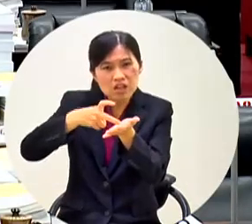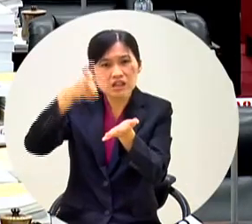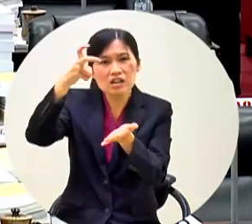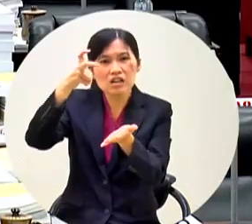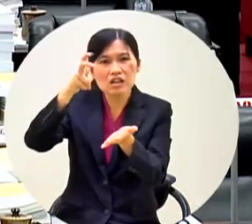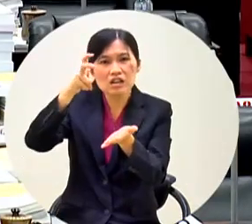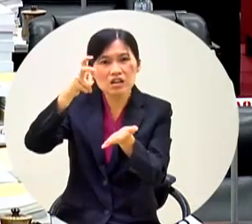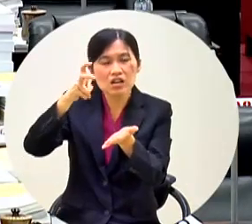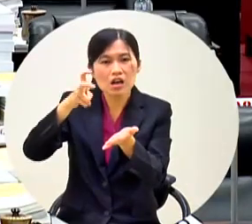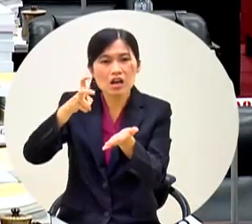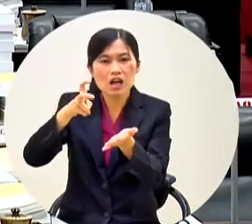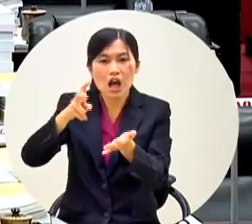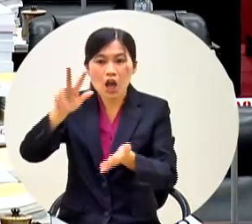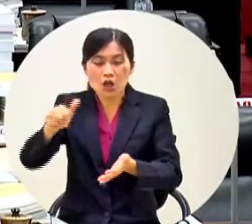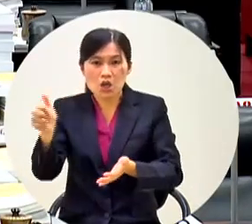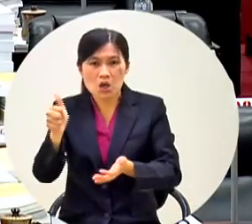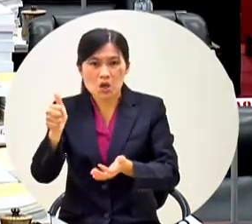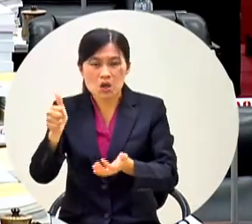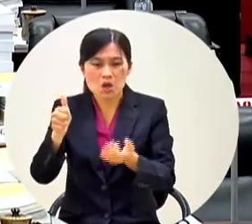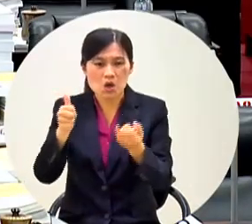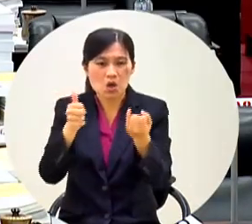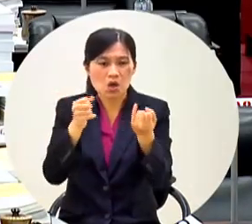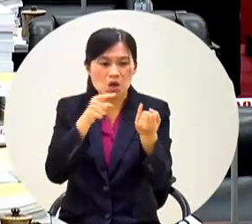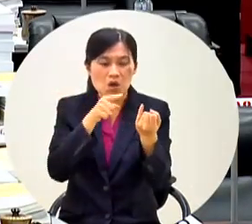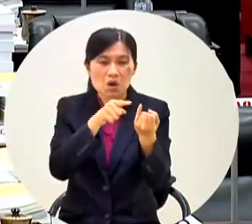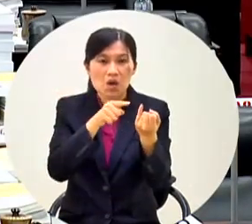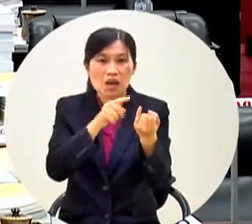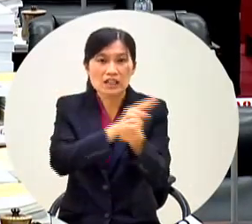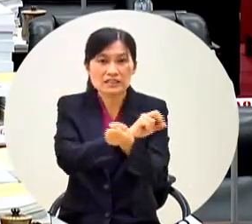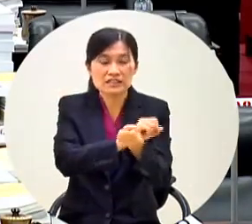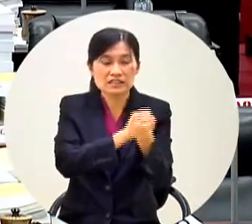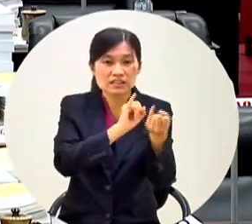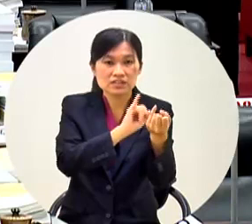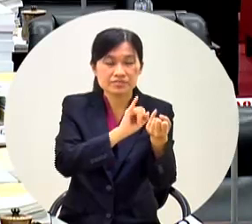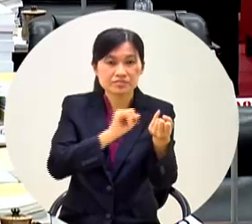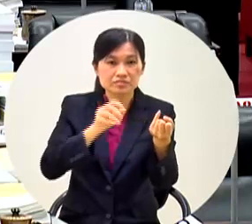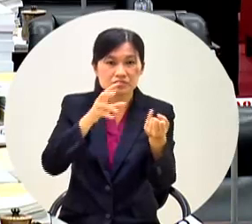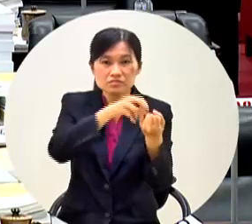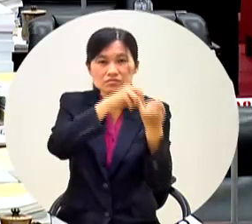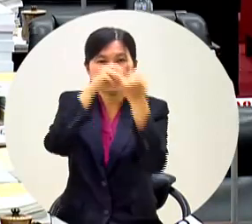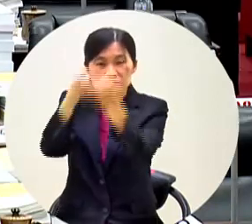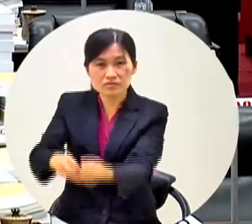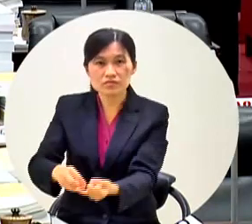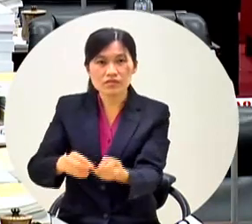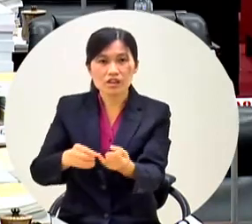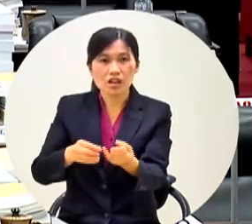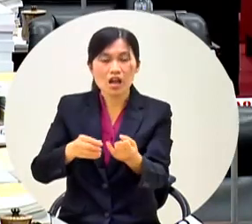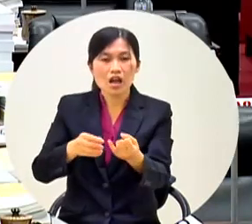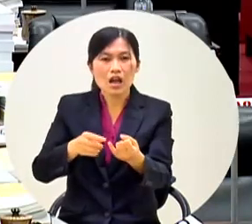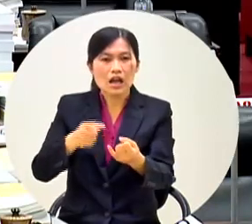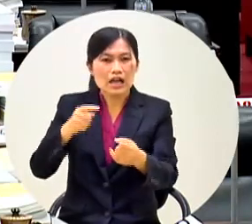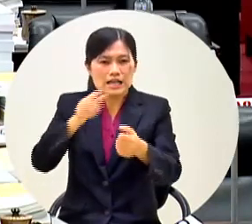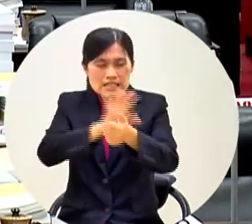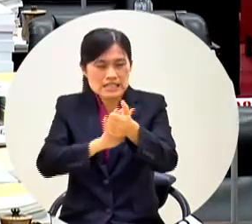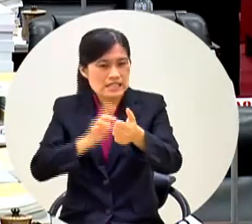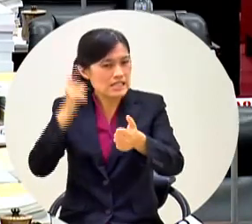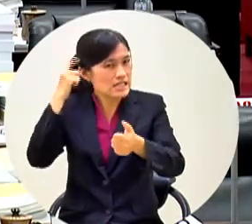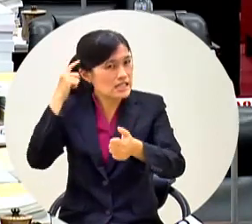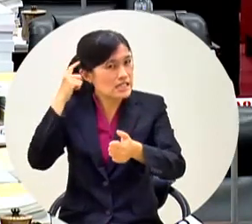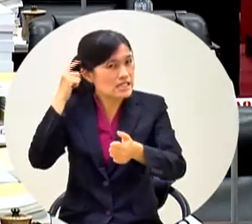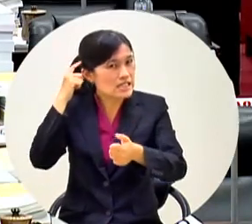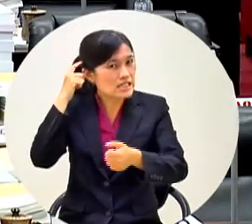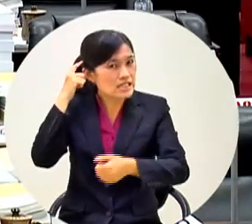丢到主席台后，造成他今天脑震荡，画面非常清楚。我